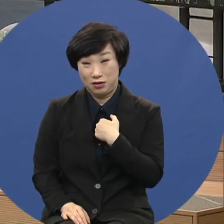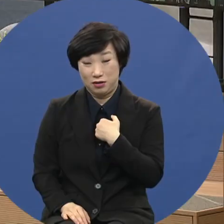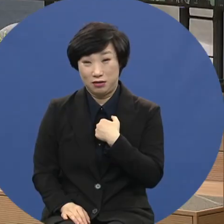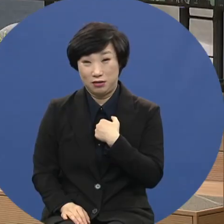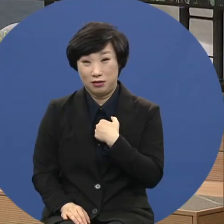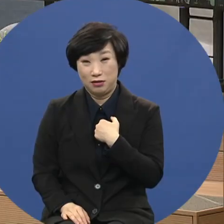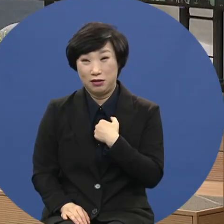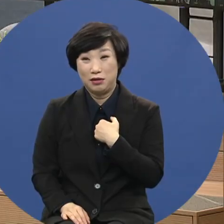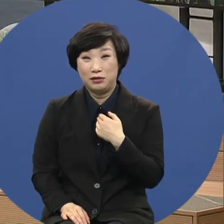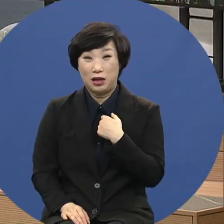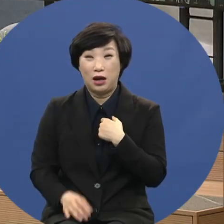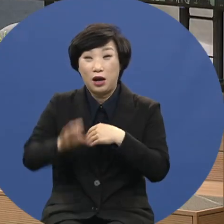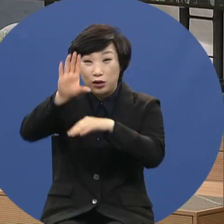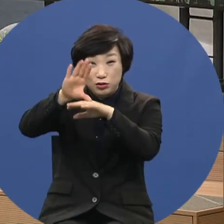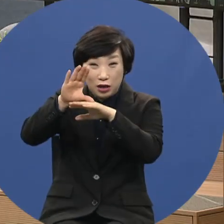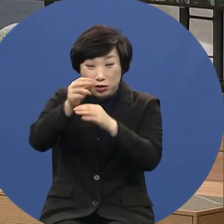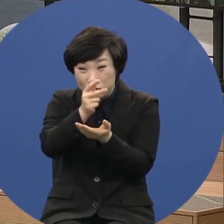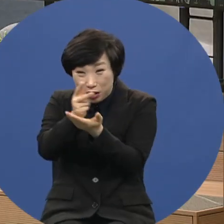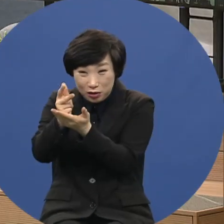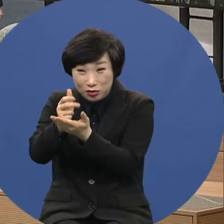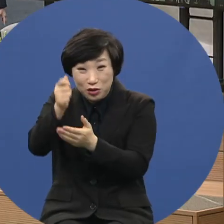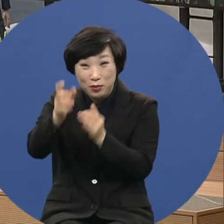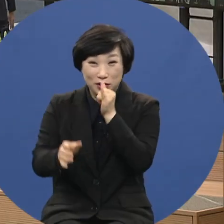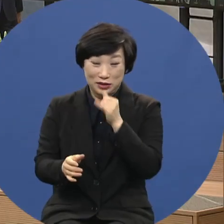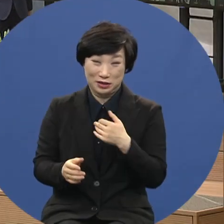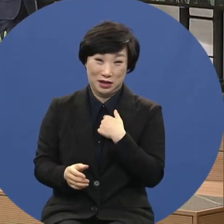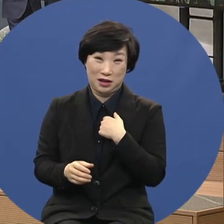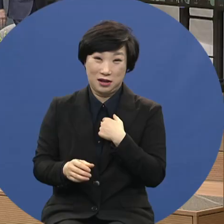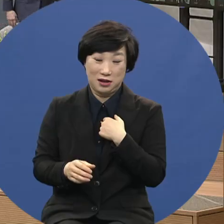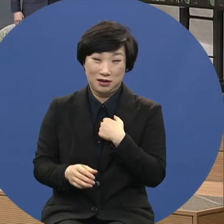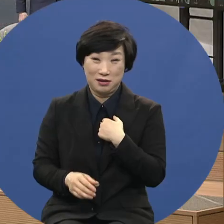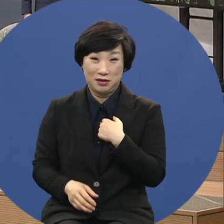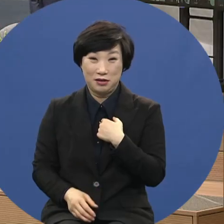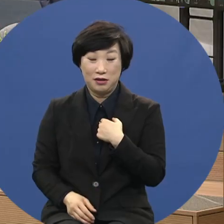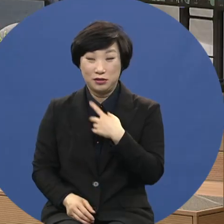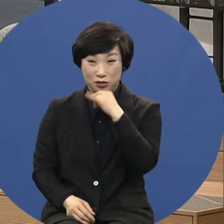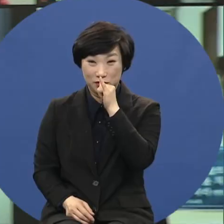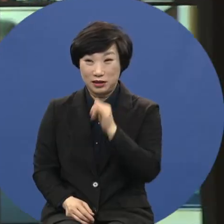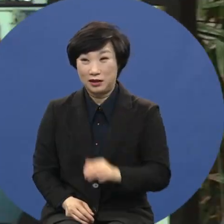여러분 제가 촬영 한두 번 했어요. 가서요 방송하기 위해서